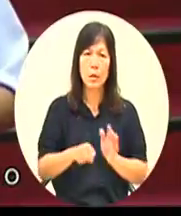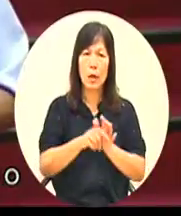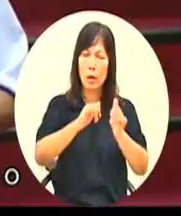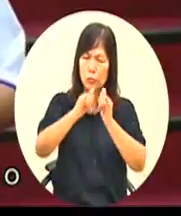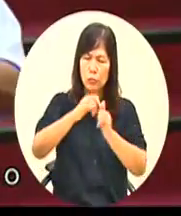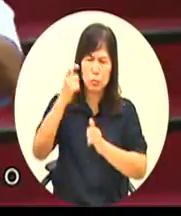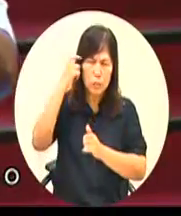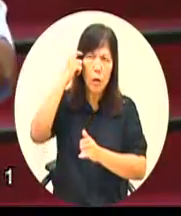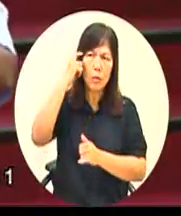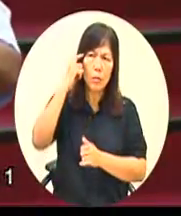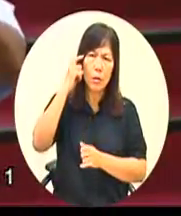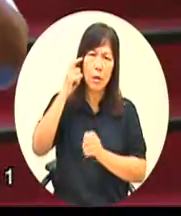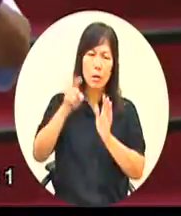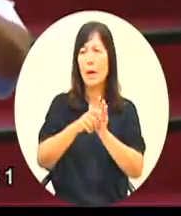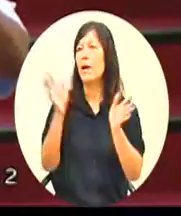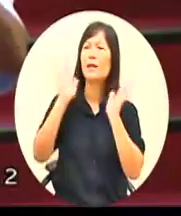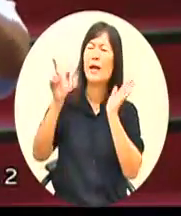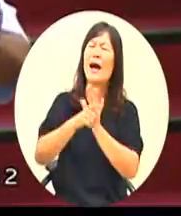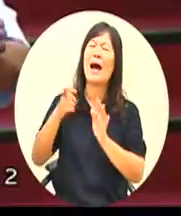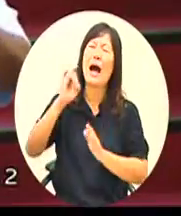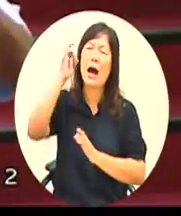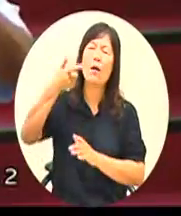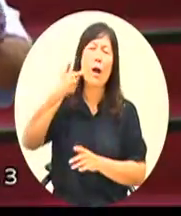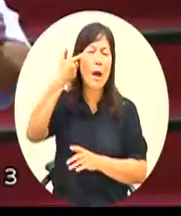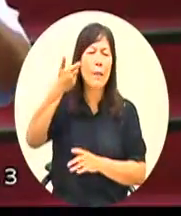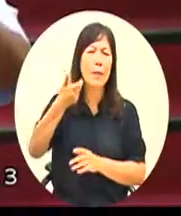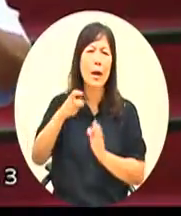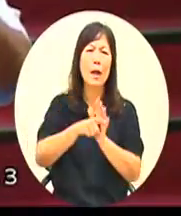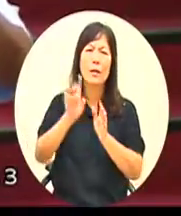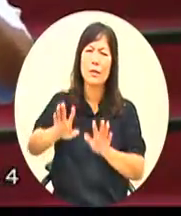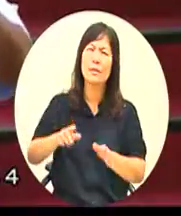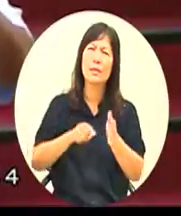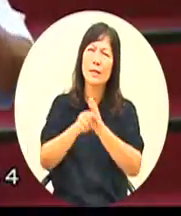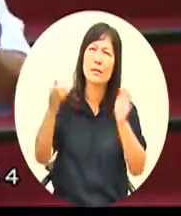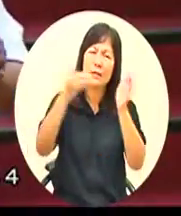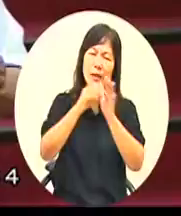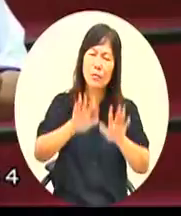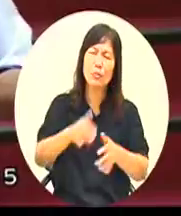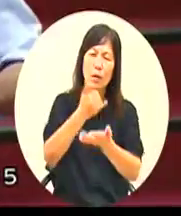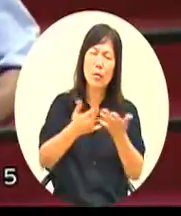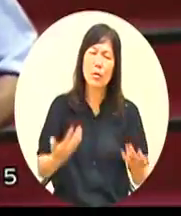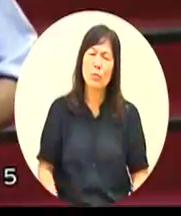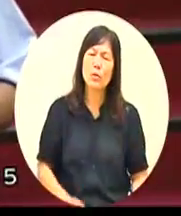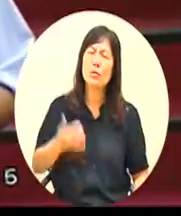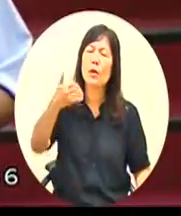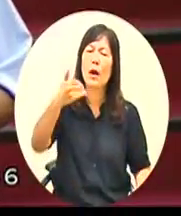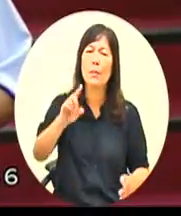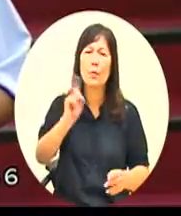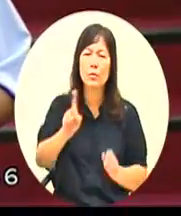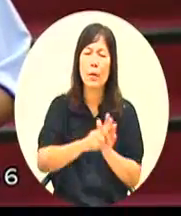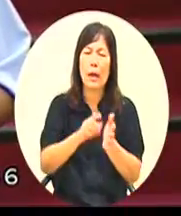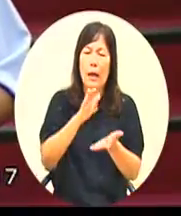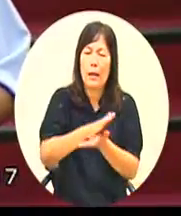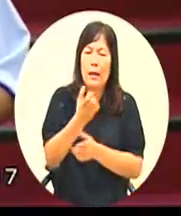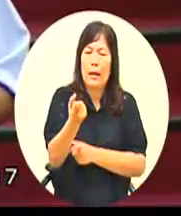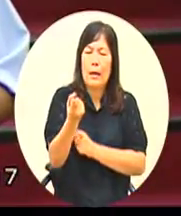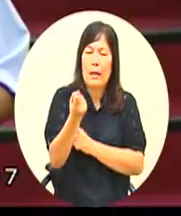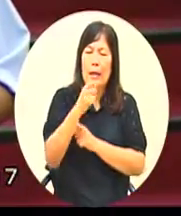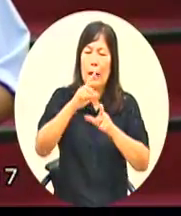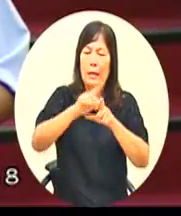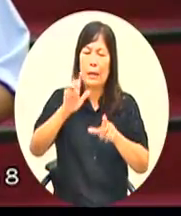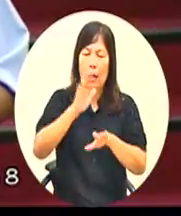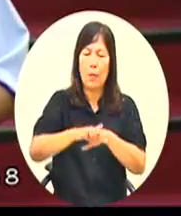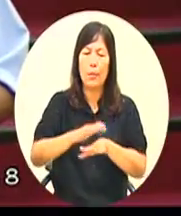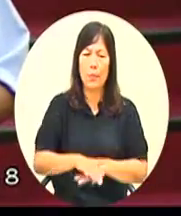观感啊，小朋友说阿妈阿公你到现在怎么还不退休，那真的压力更大啊。我希望大